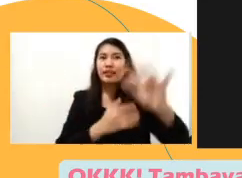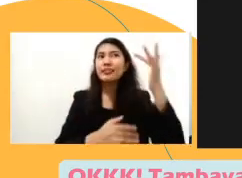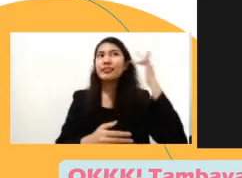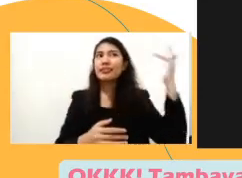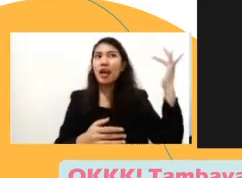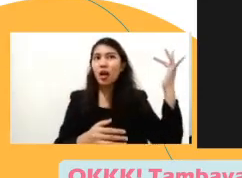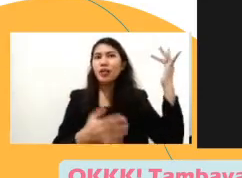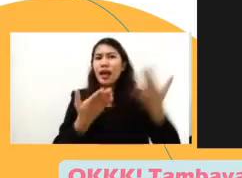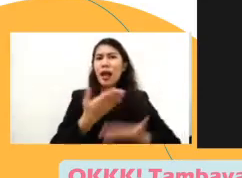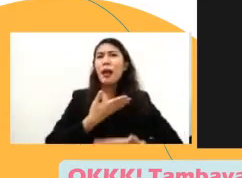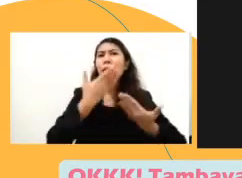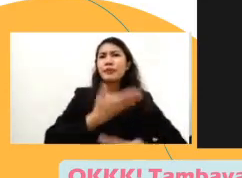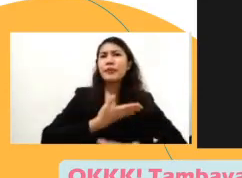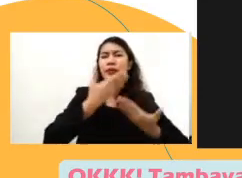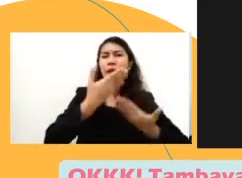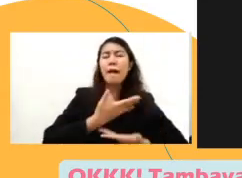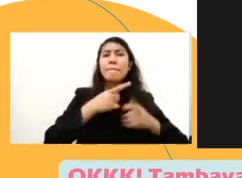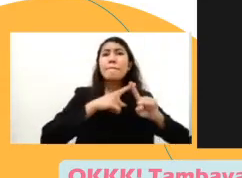pero